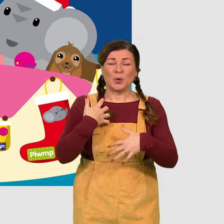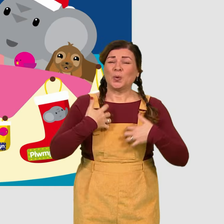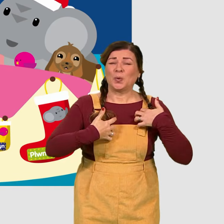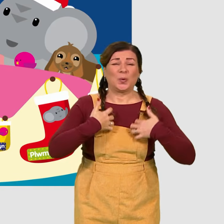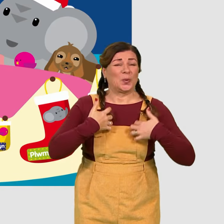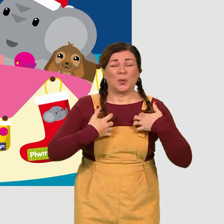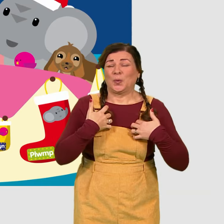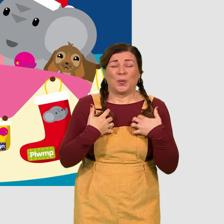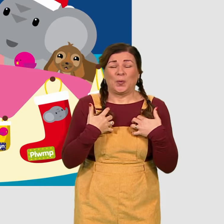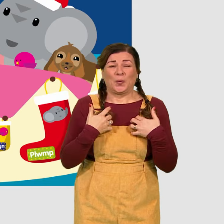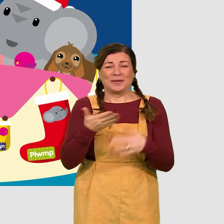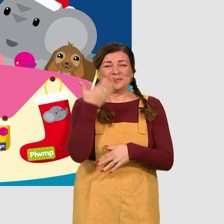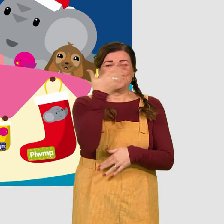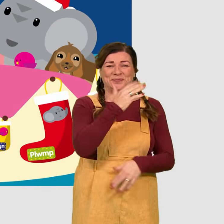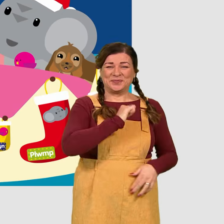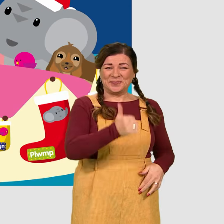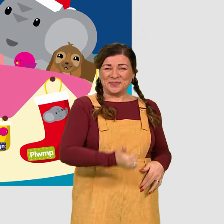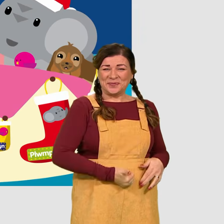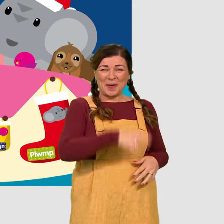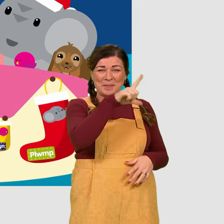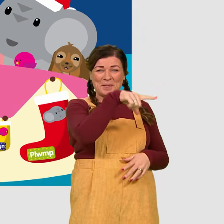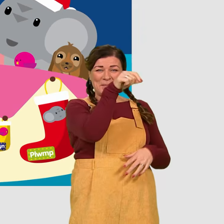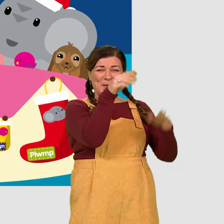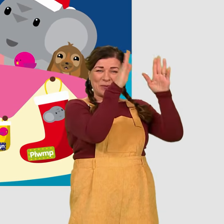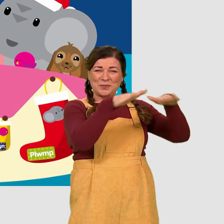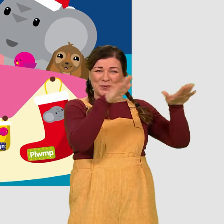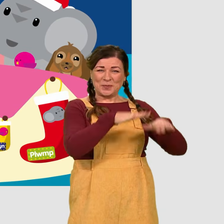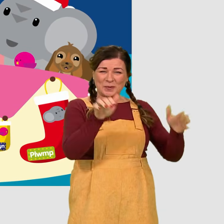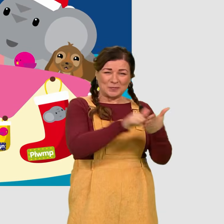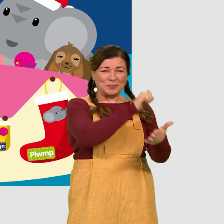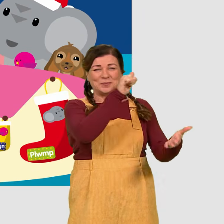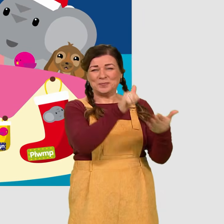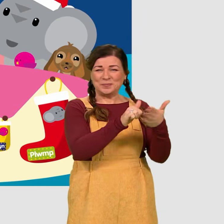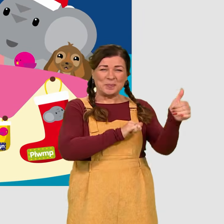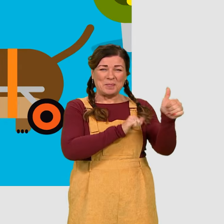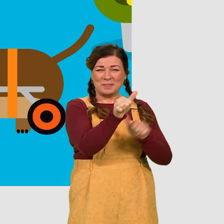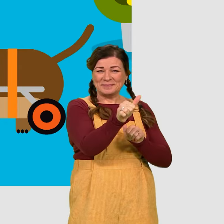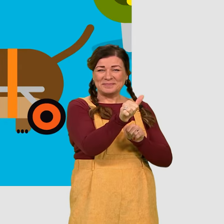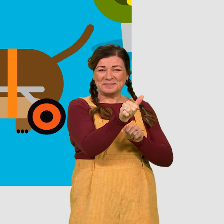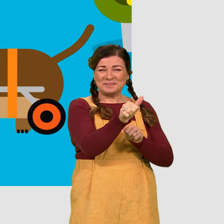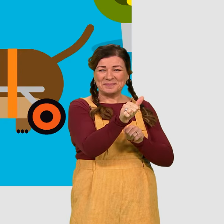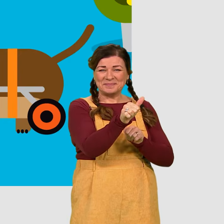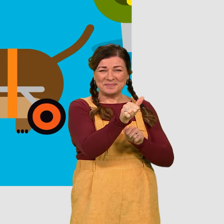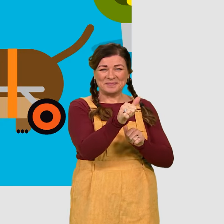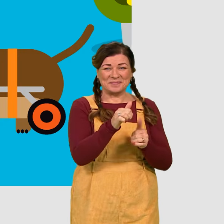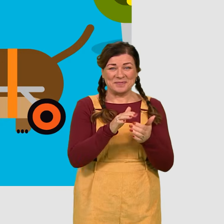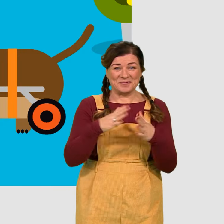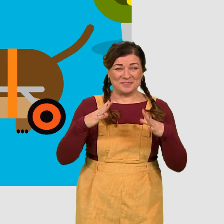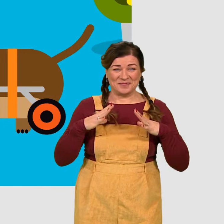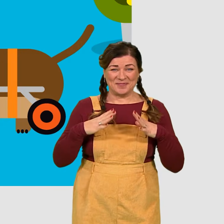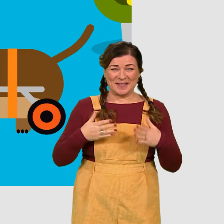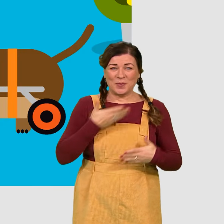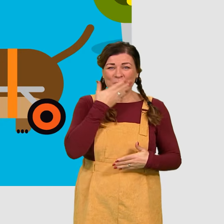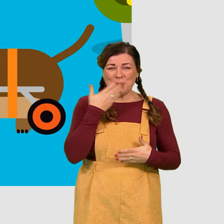hi'n ysu i cael mynd i'r fferm i ddewis y goeden Nadolig orau un. Felly gwisgodd